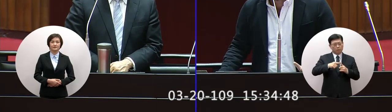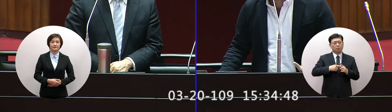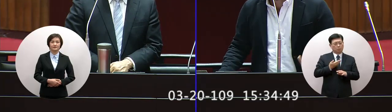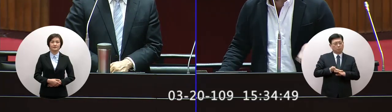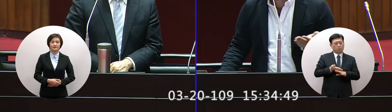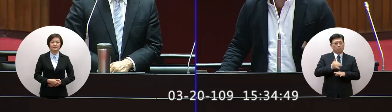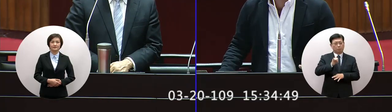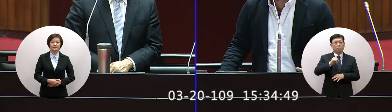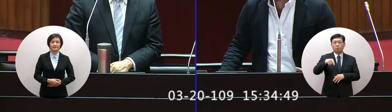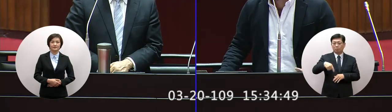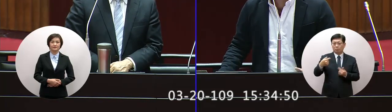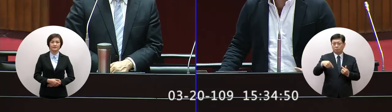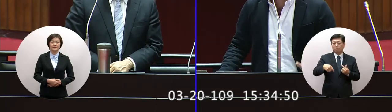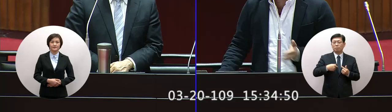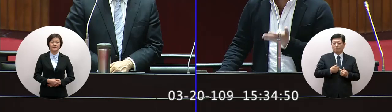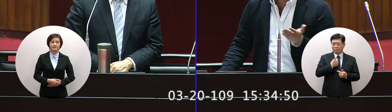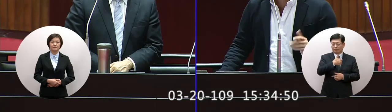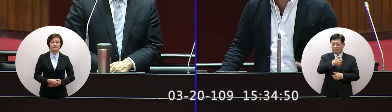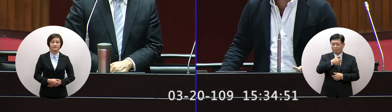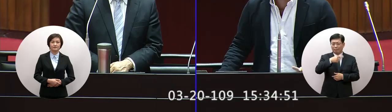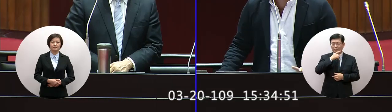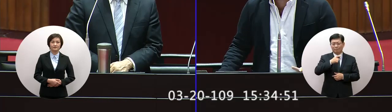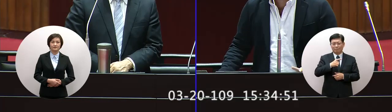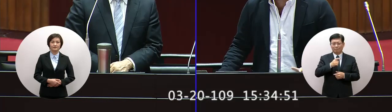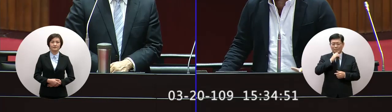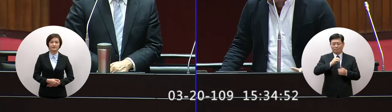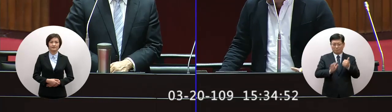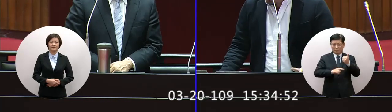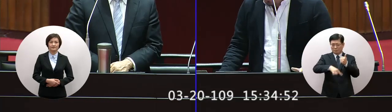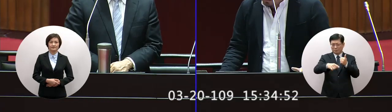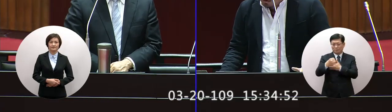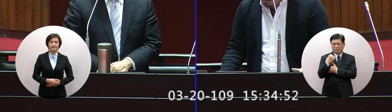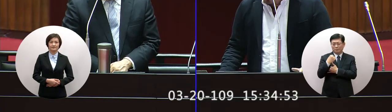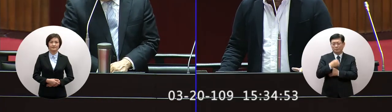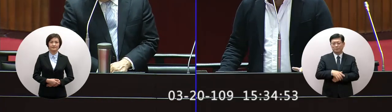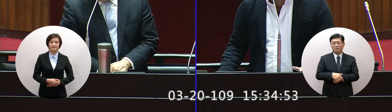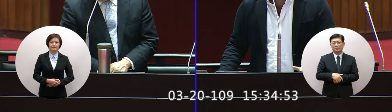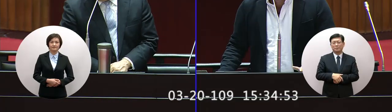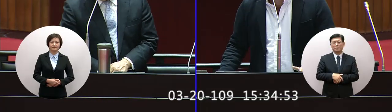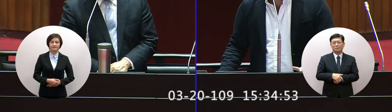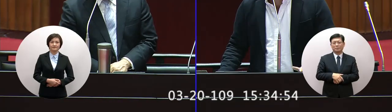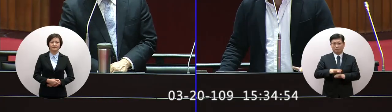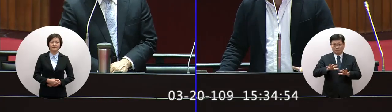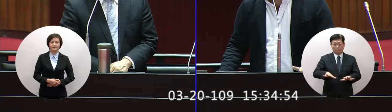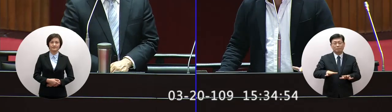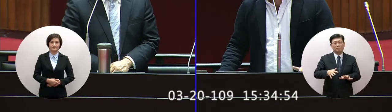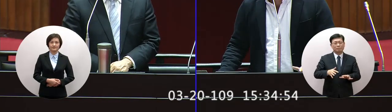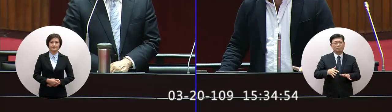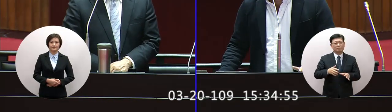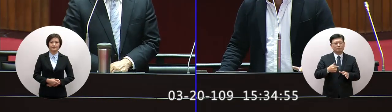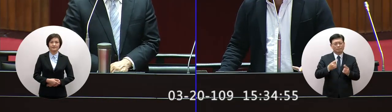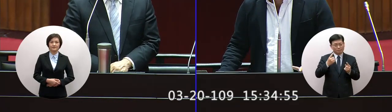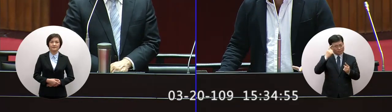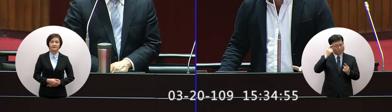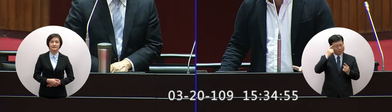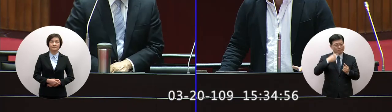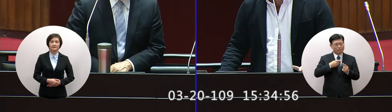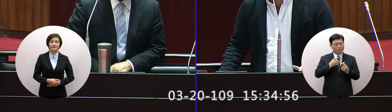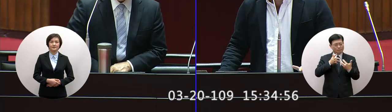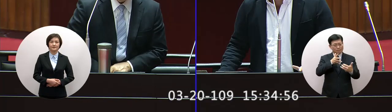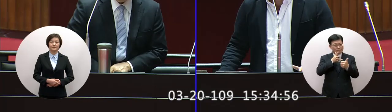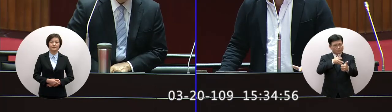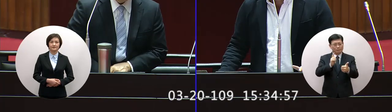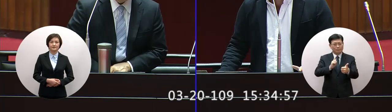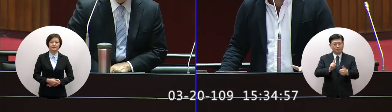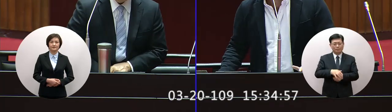较安心的。我觉得这部分真的很感谢这个对面行政团队的努力哦。好，那我今天其实比较想要在答询